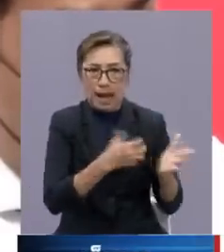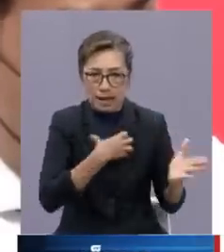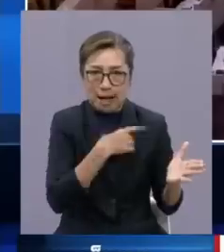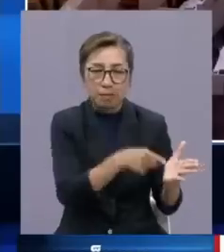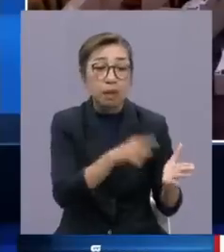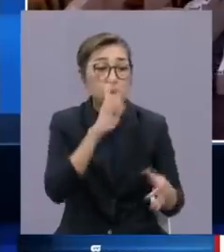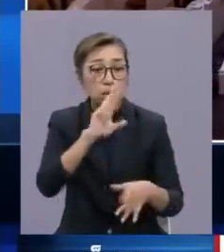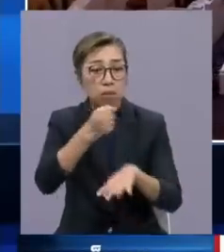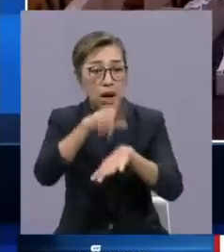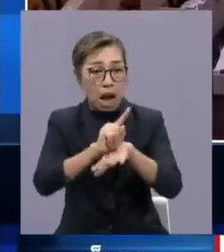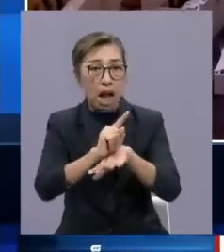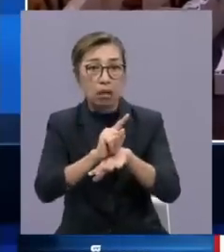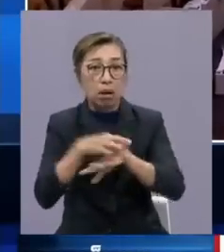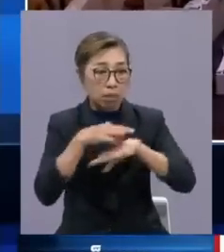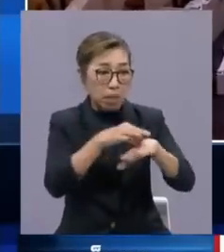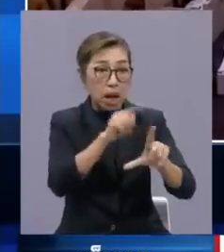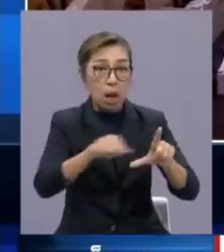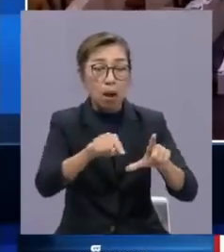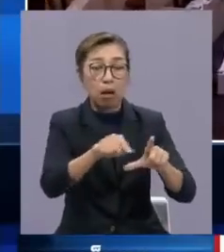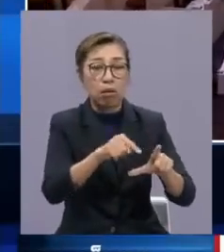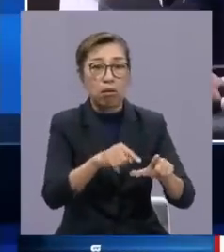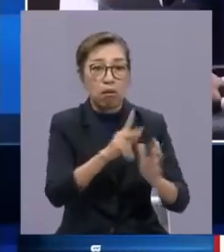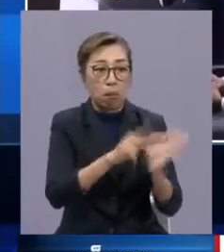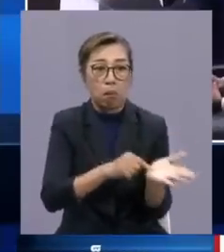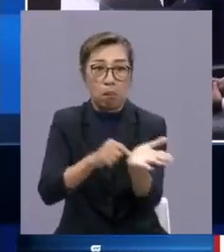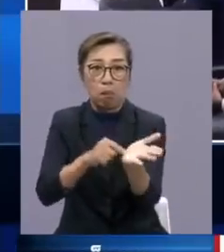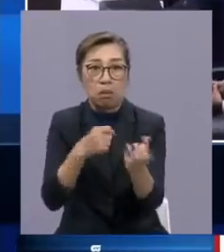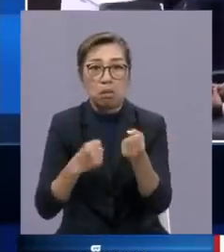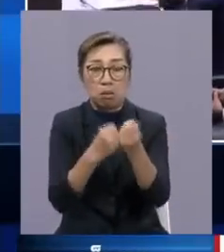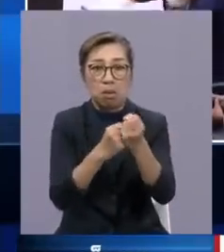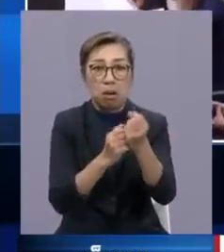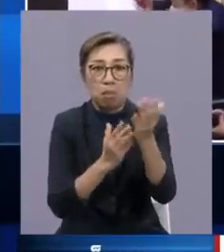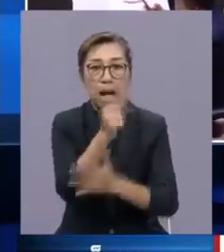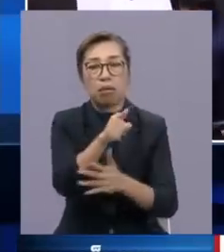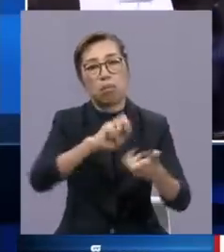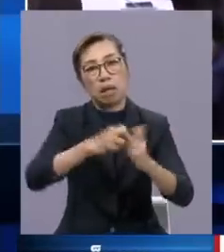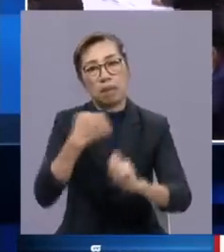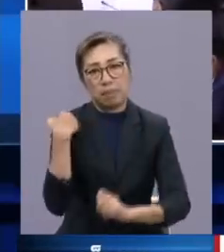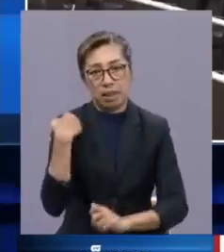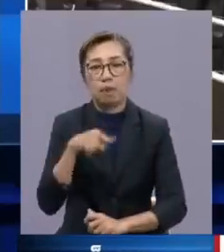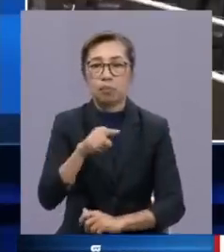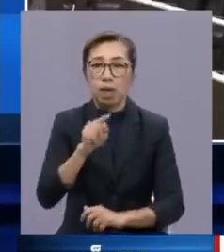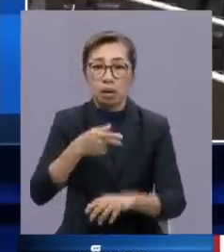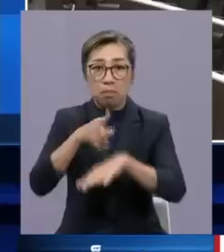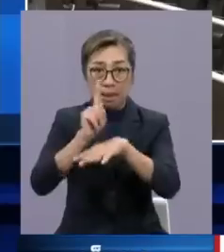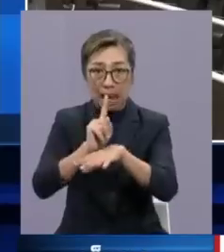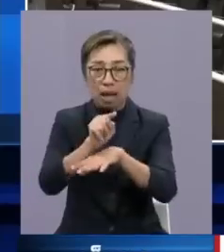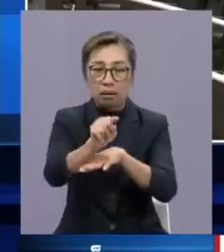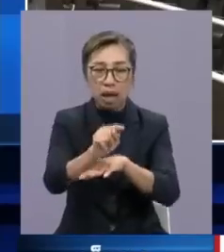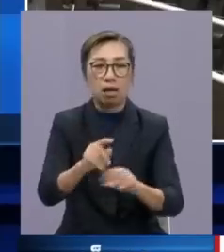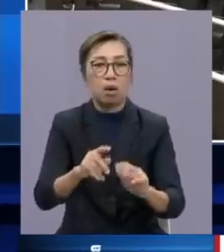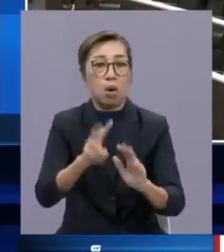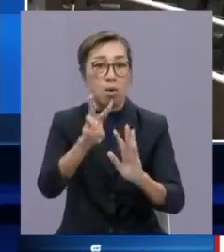สุทินเนี่ยบอกแบบนี้นะครับว่าประธานสภาไม่สามารถผลักดันอะไรได้ด้วยตนเองการบรรจุวาระต้องคำนึงถึงข้อบังคับฟังเสียงประชาช